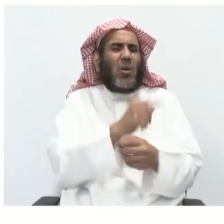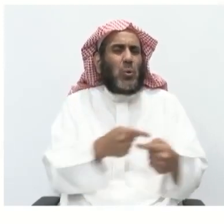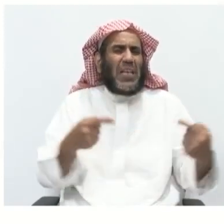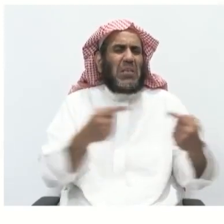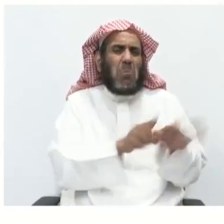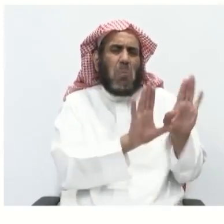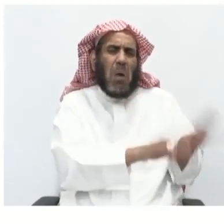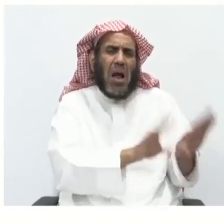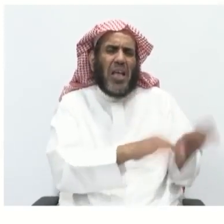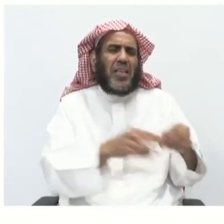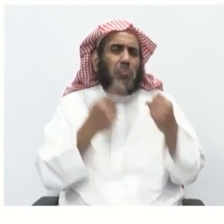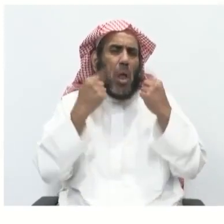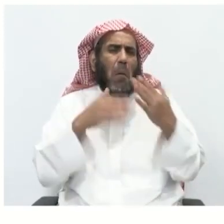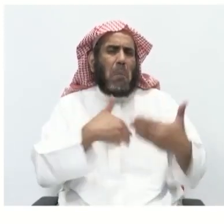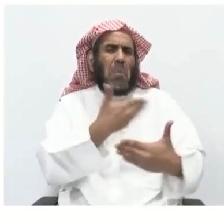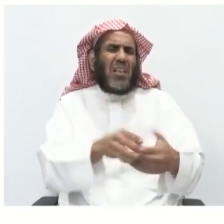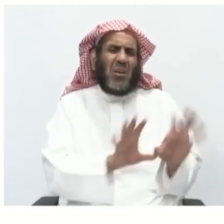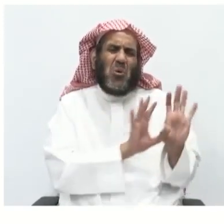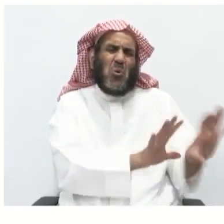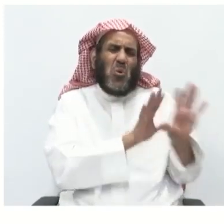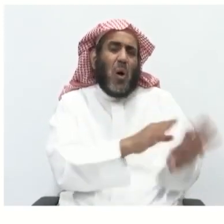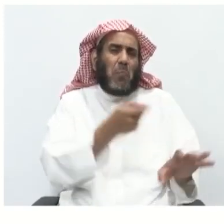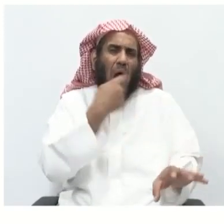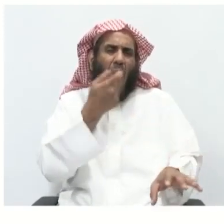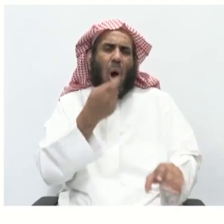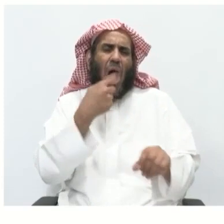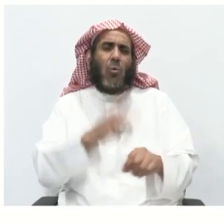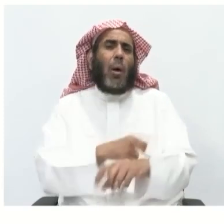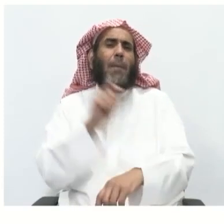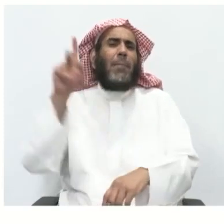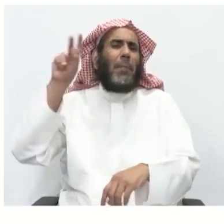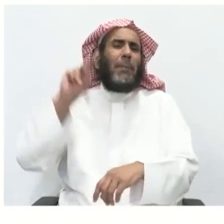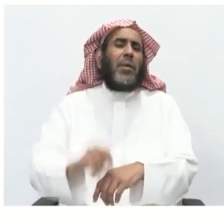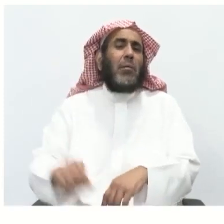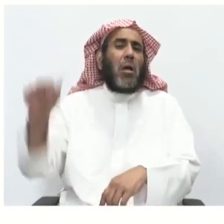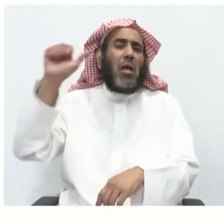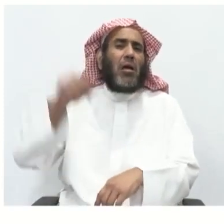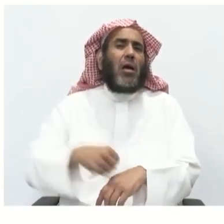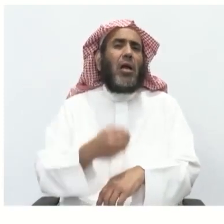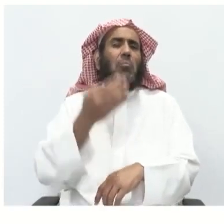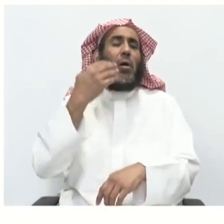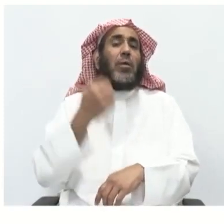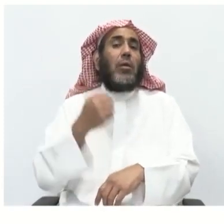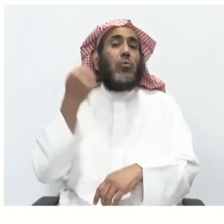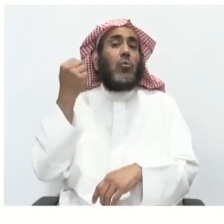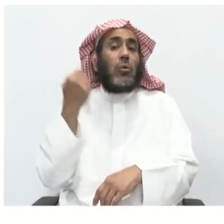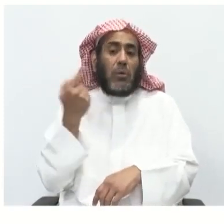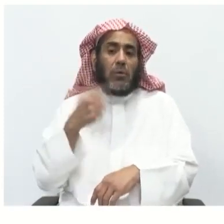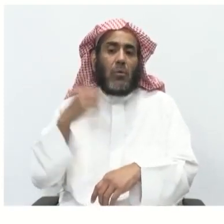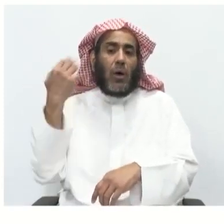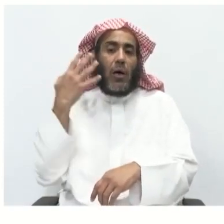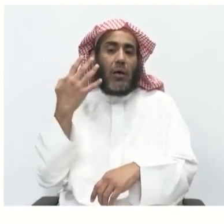بقيت حيه بعد تعرضها لدواء البي اي 457 ثم بعد ذلك